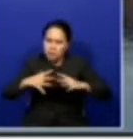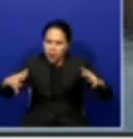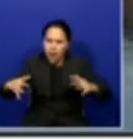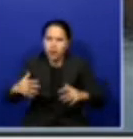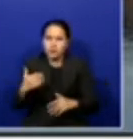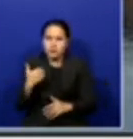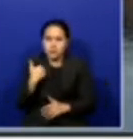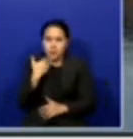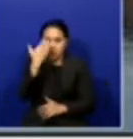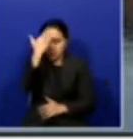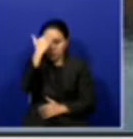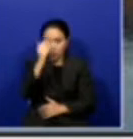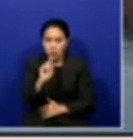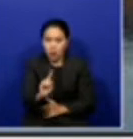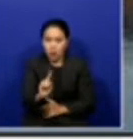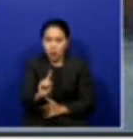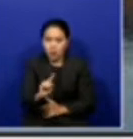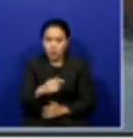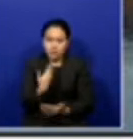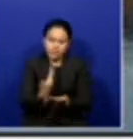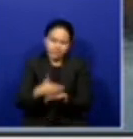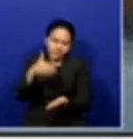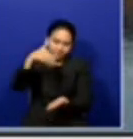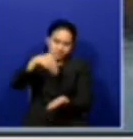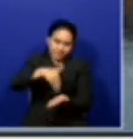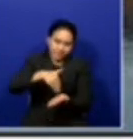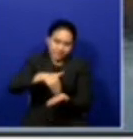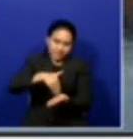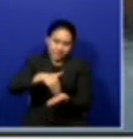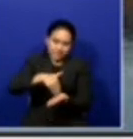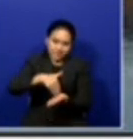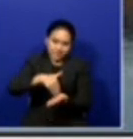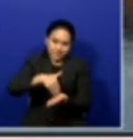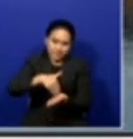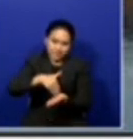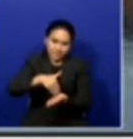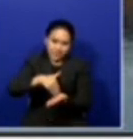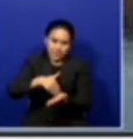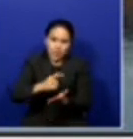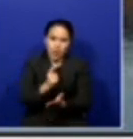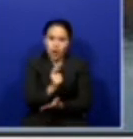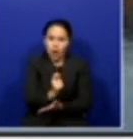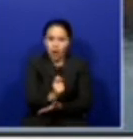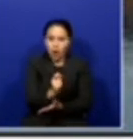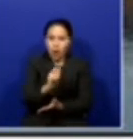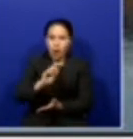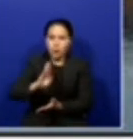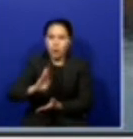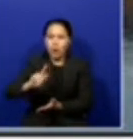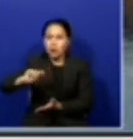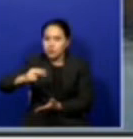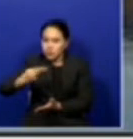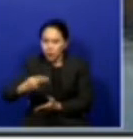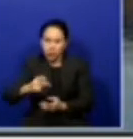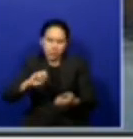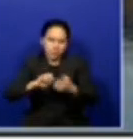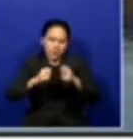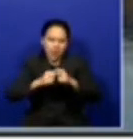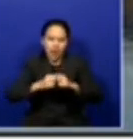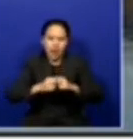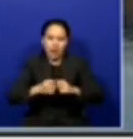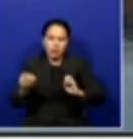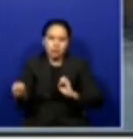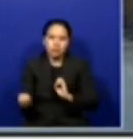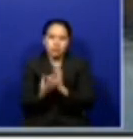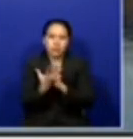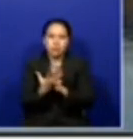งหน่วยรับงบประมาณองค์กรปกครองส่วนท้องถิ่นค่อนข้างเกิดปัญหาเยอะท่านประ